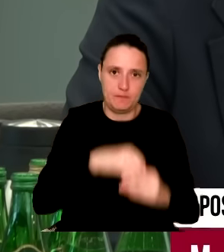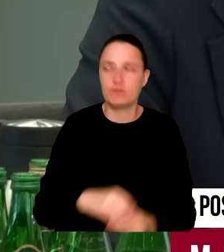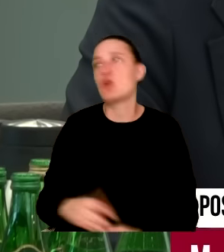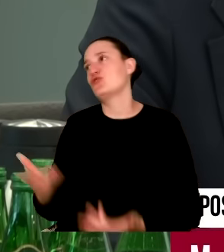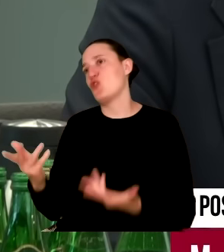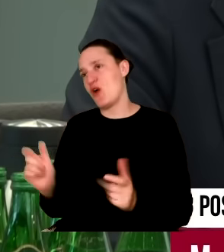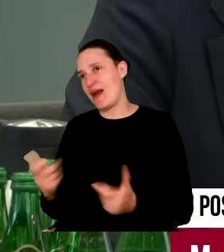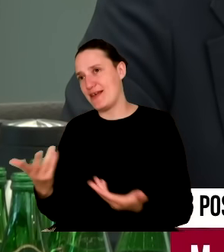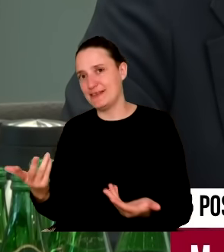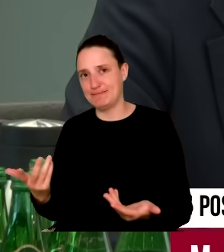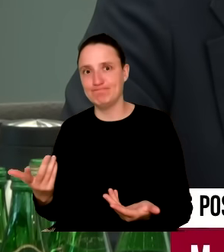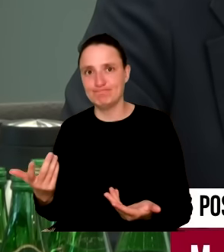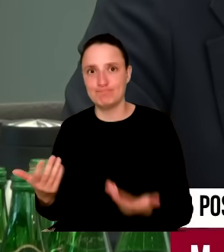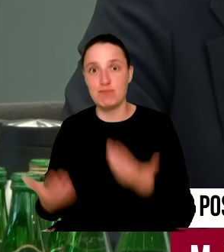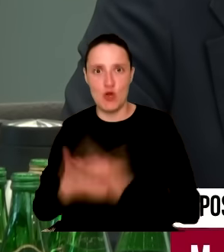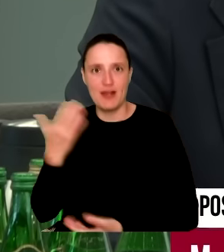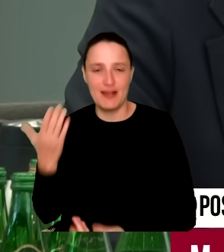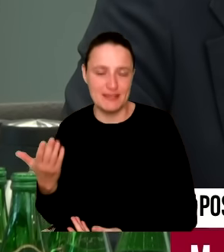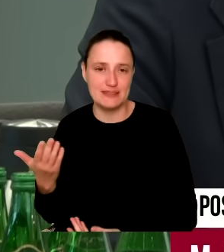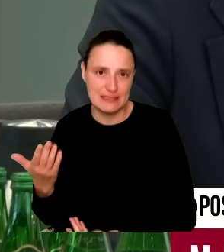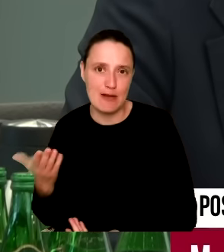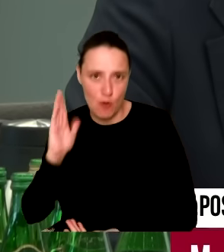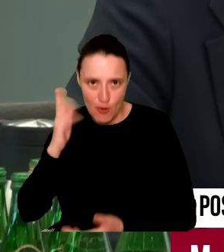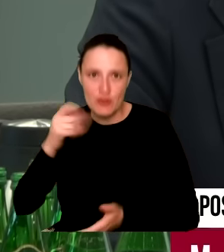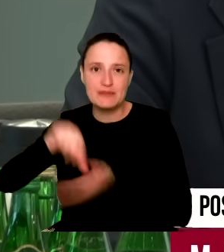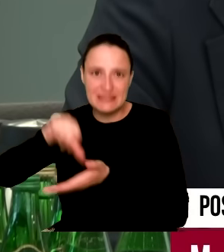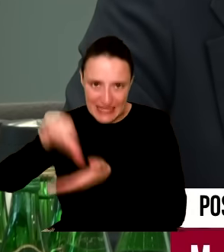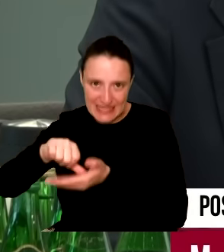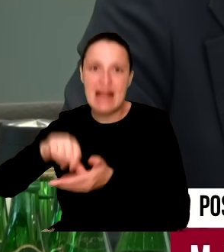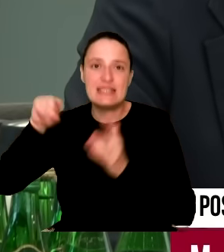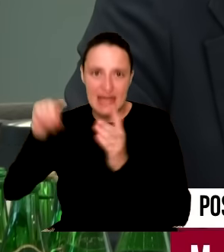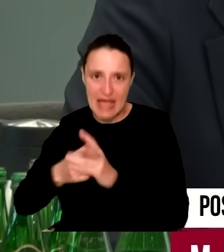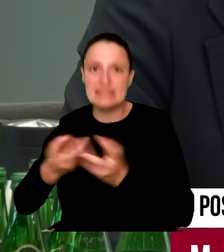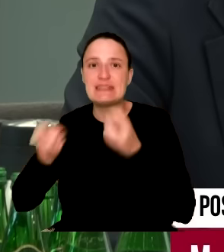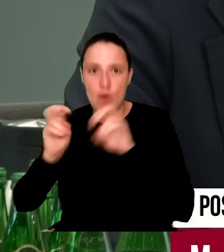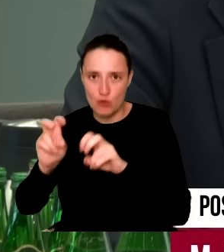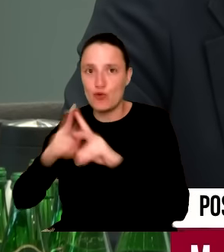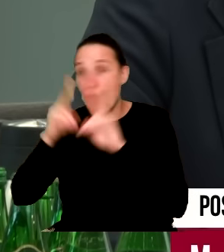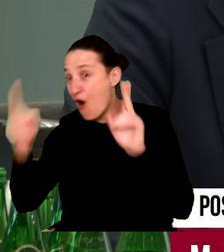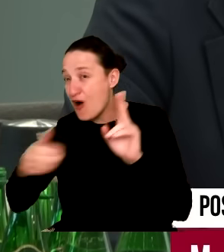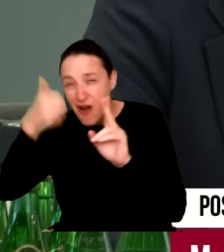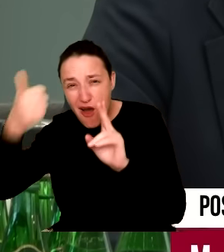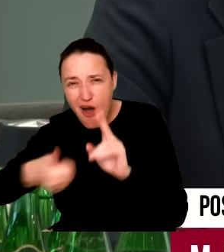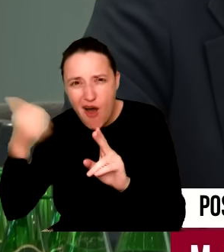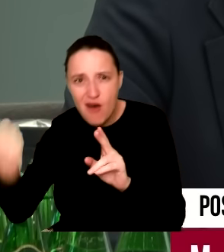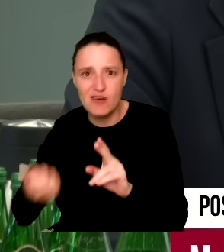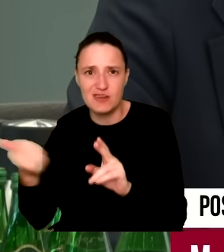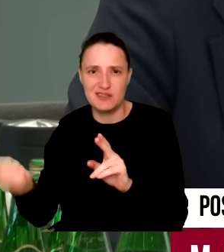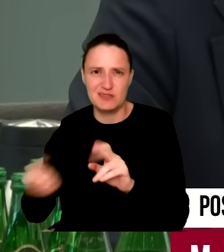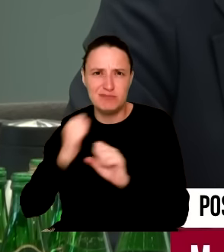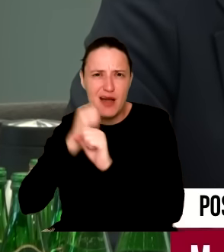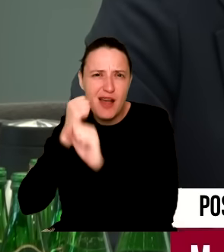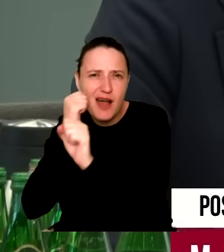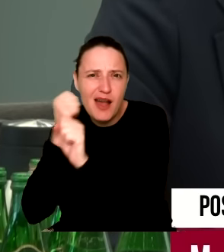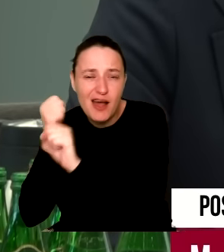pokazały pokazało wprowadzenie centralnego rejestru wyborców jego jego stworzenie No